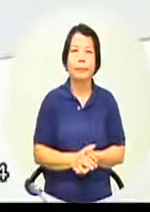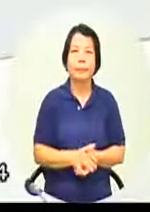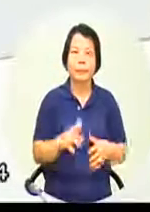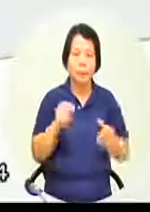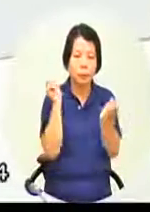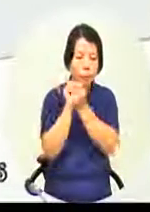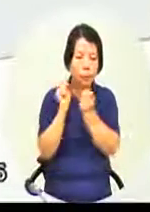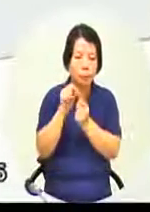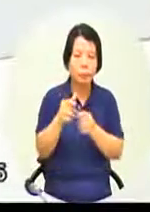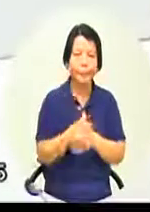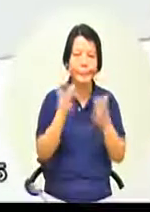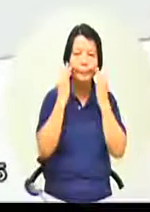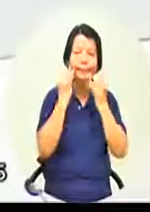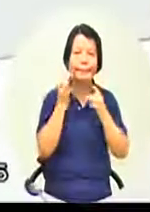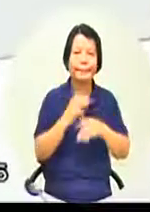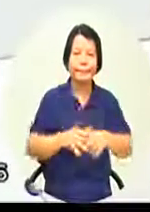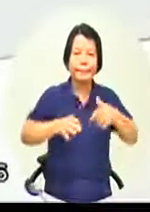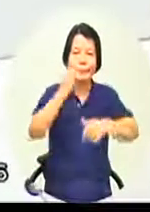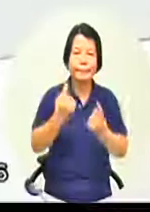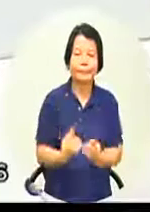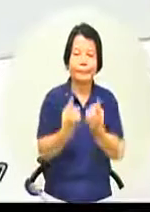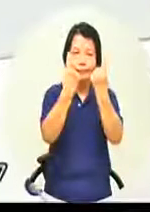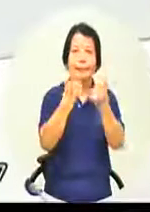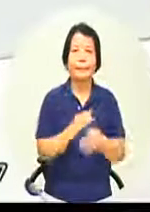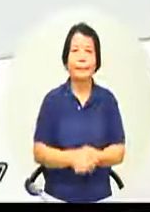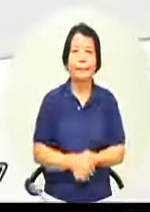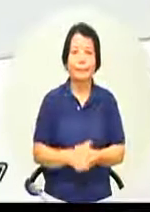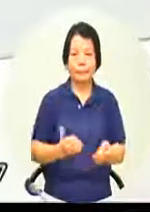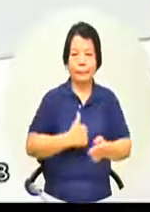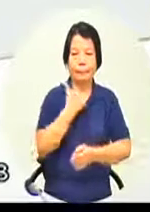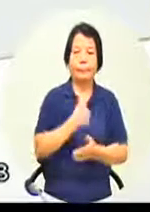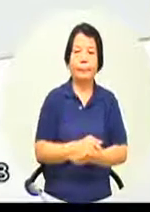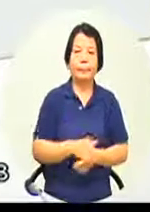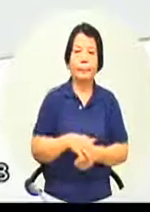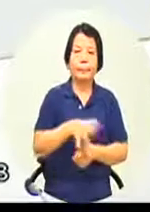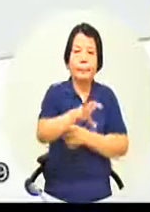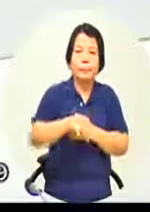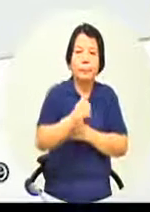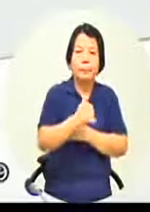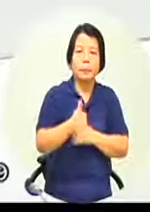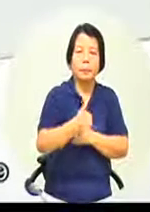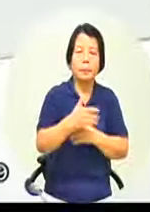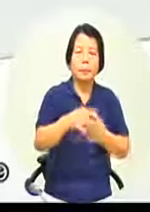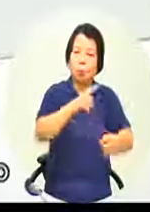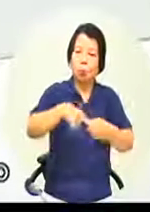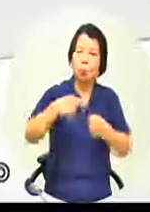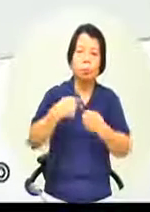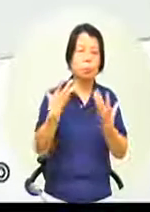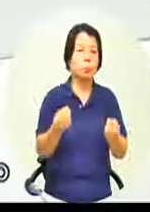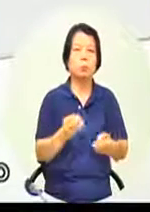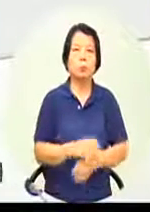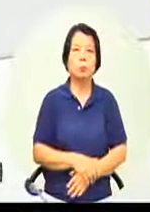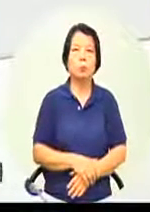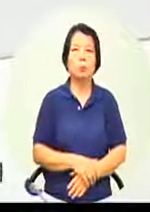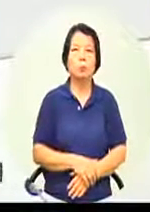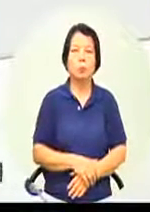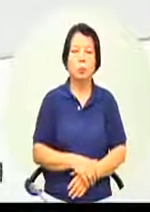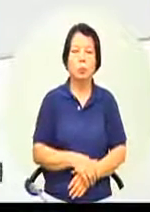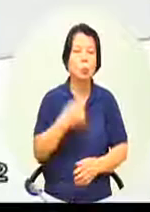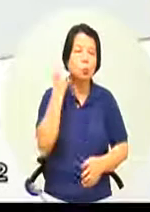最近的菜价飙涨哦，那实际上农民的实际收入并没有提高哦。那一个